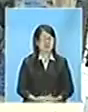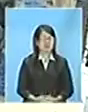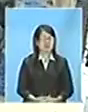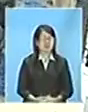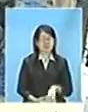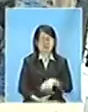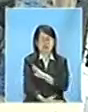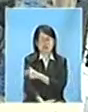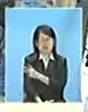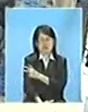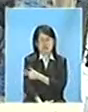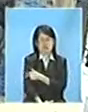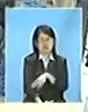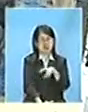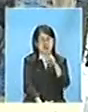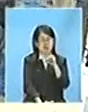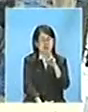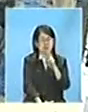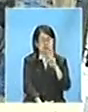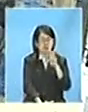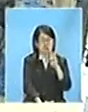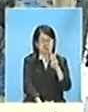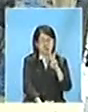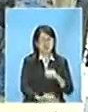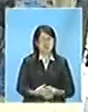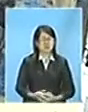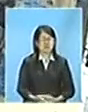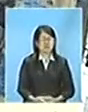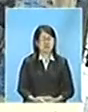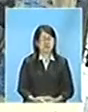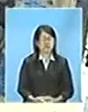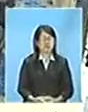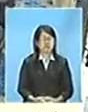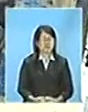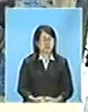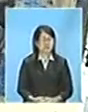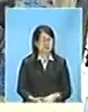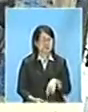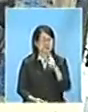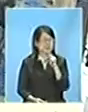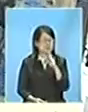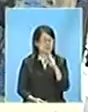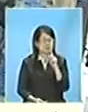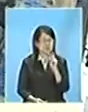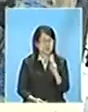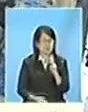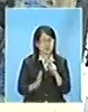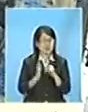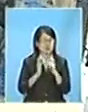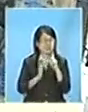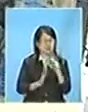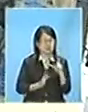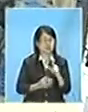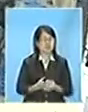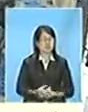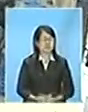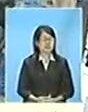ศาสตราจารย์หม่อมราชวงศ์วุฒิเลิศเทวกุลนางสาวศรีสกุลมั่นศิลป์